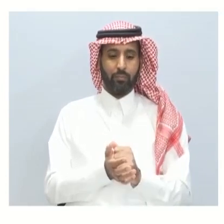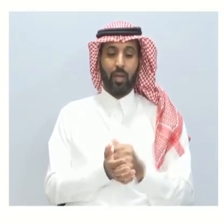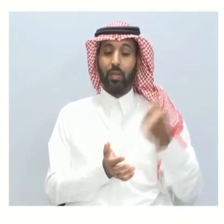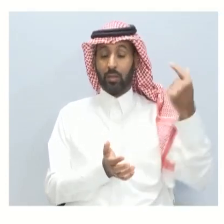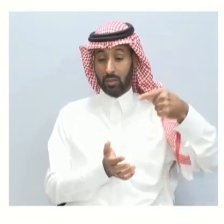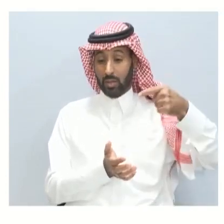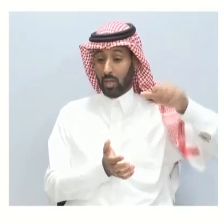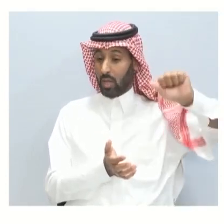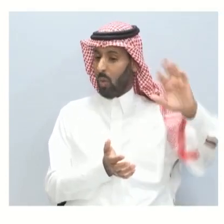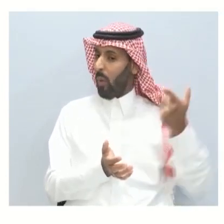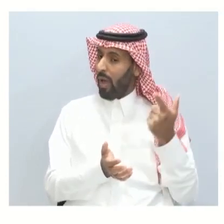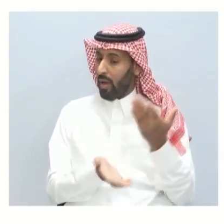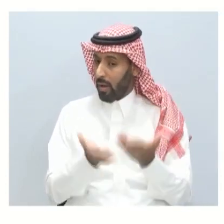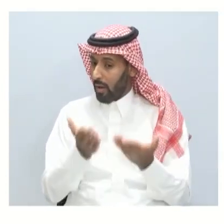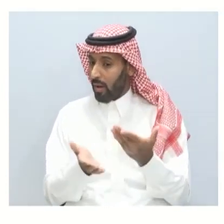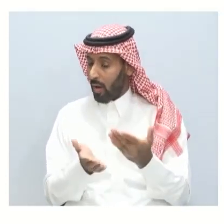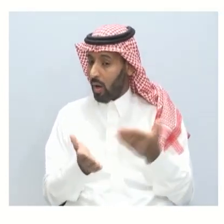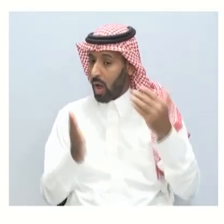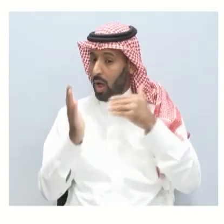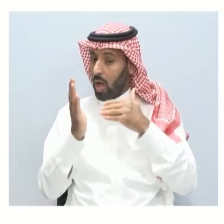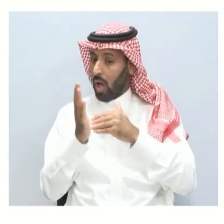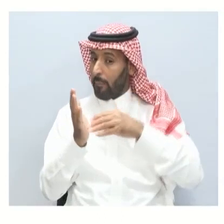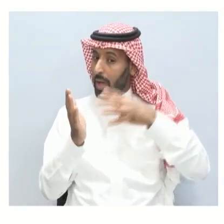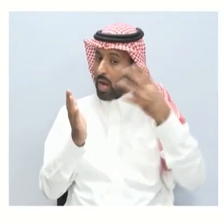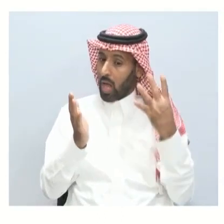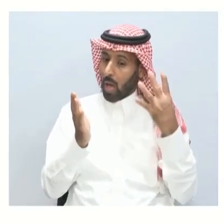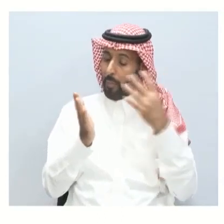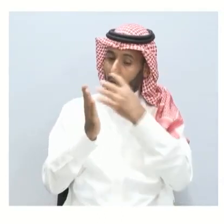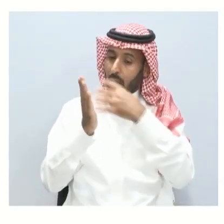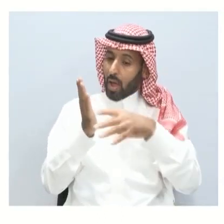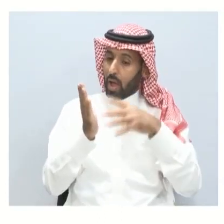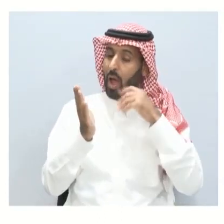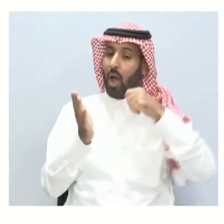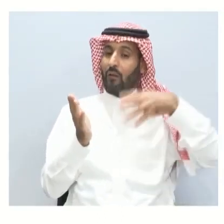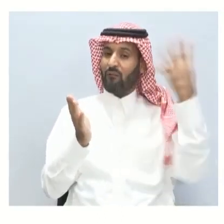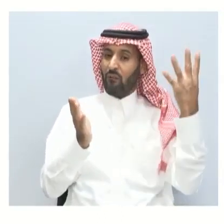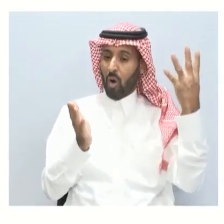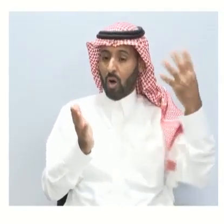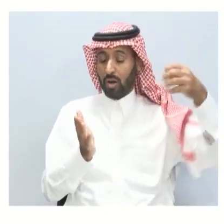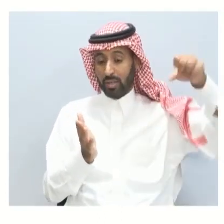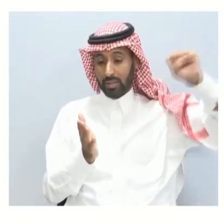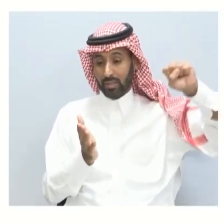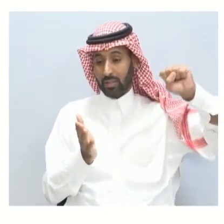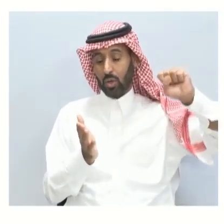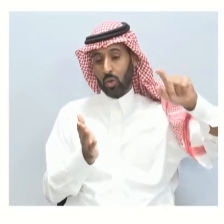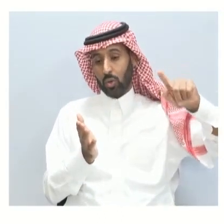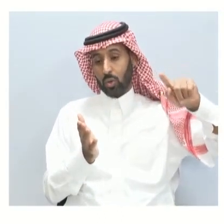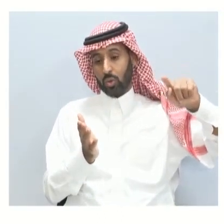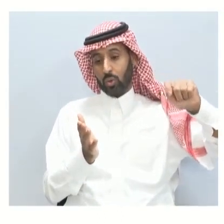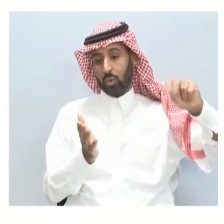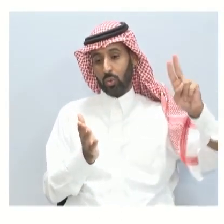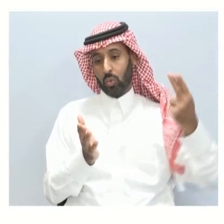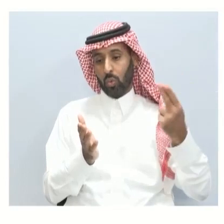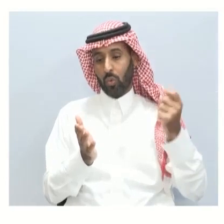حسب الالكترونات التكافؤ في المستوى الرابع لانه يكون في الدوره